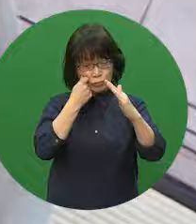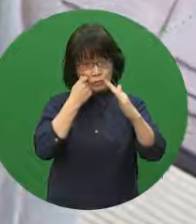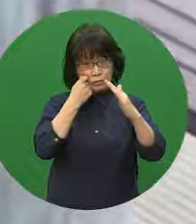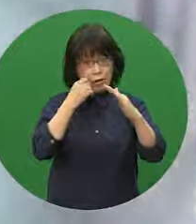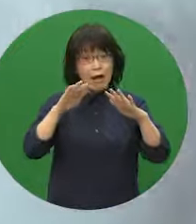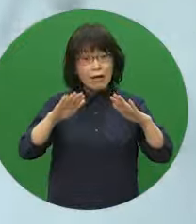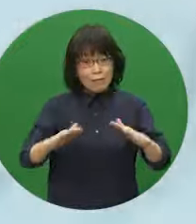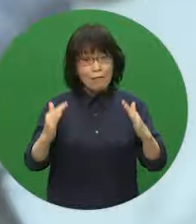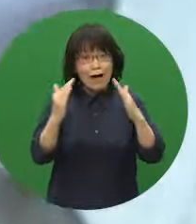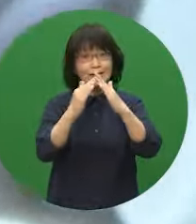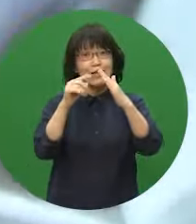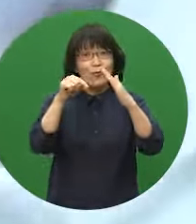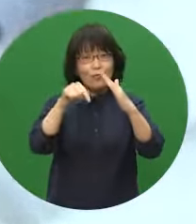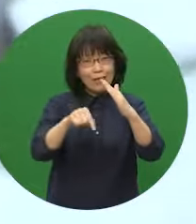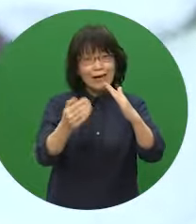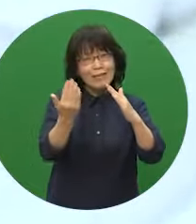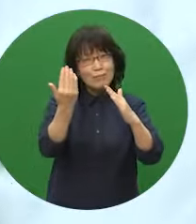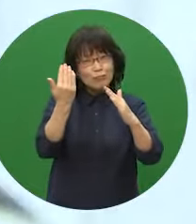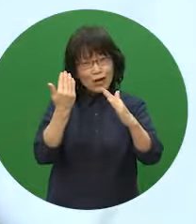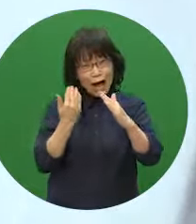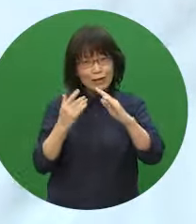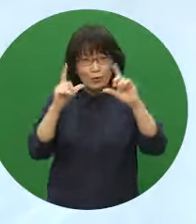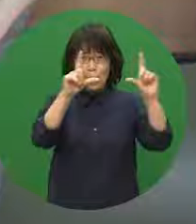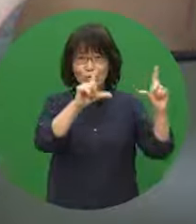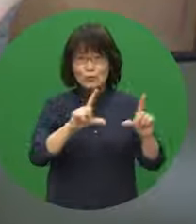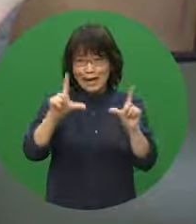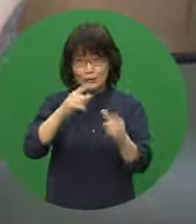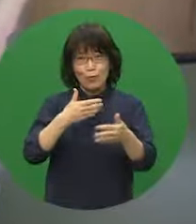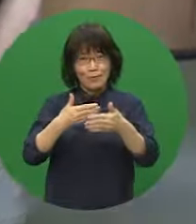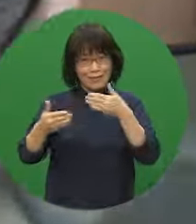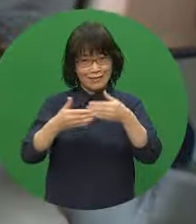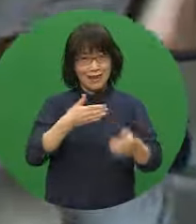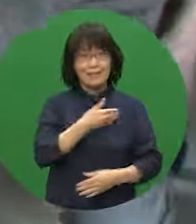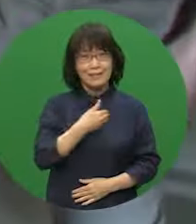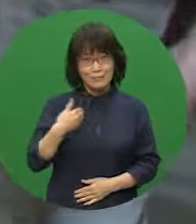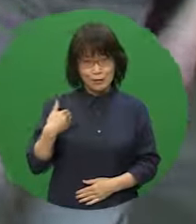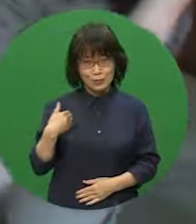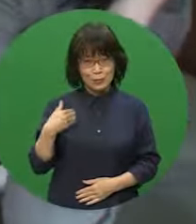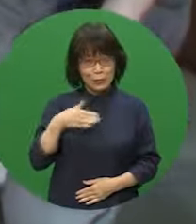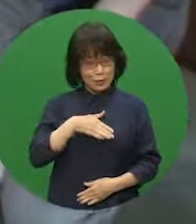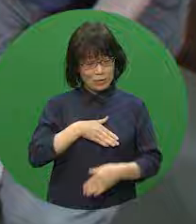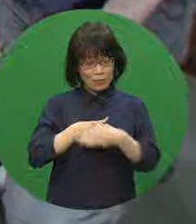って昔の暮らしを体感できるようになりましたよ。どうでしょうか。